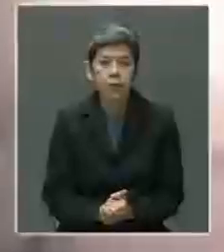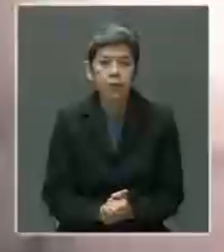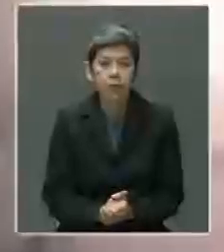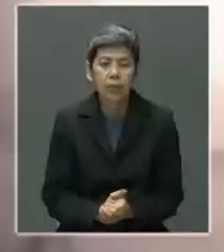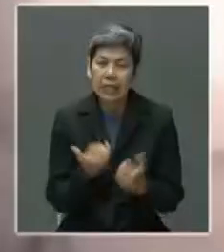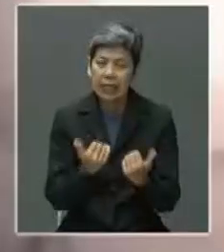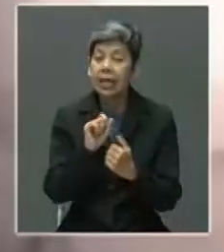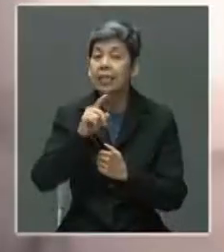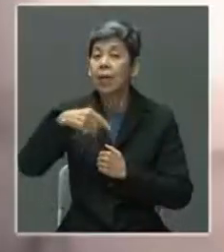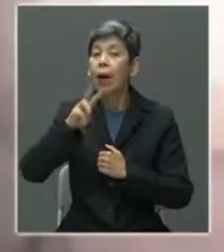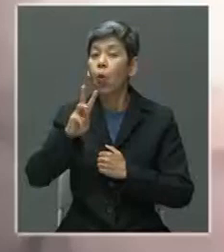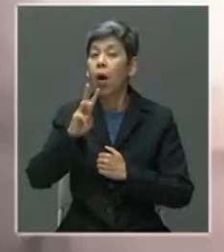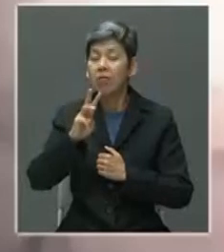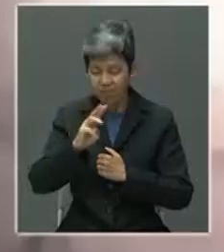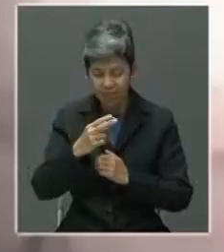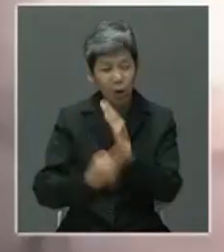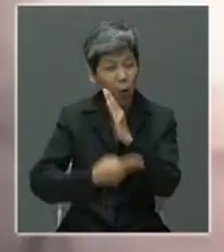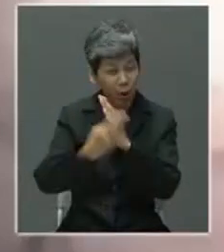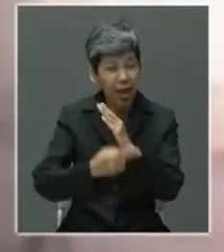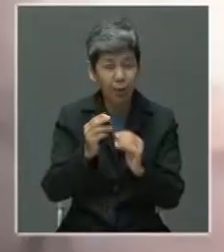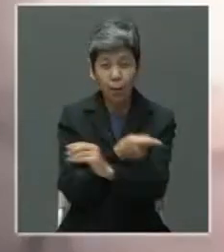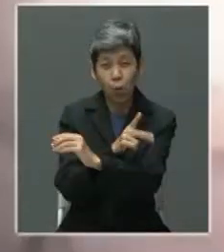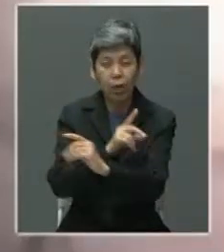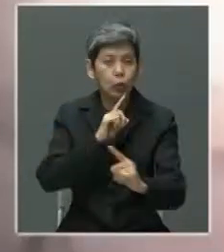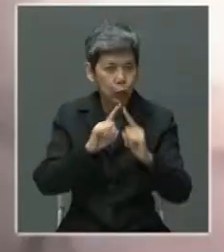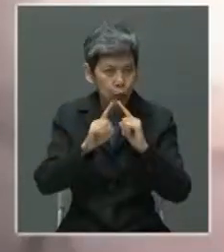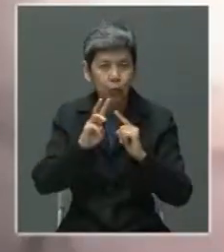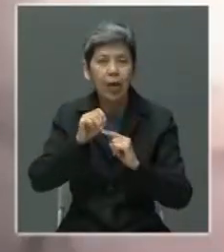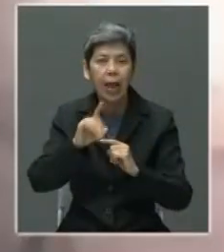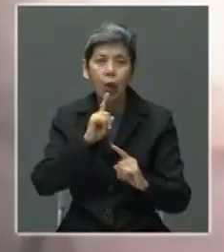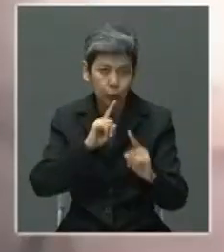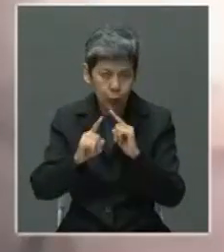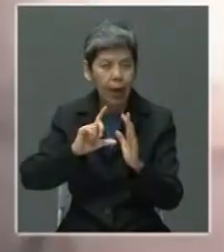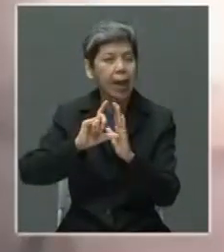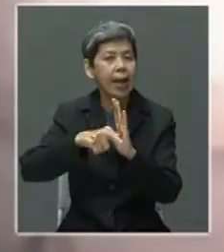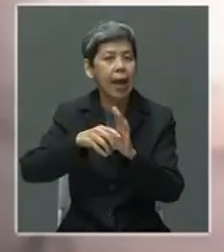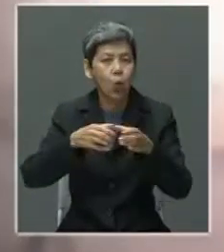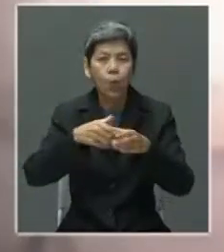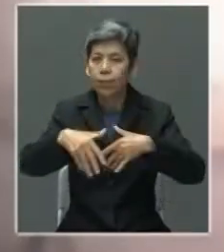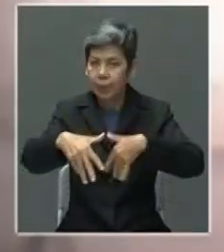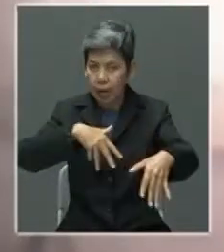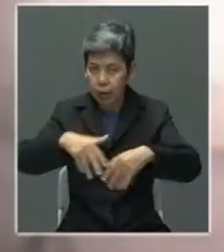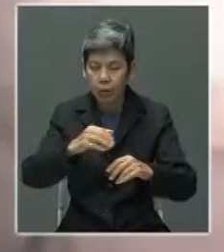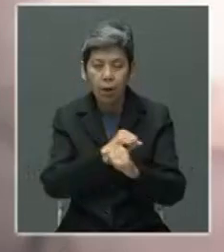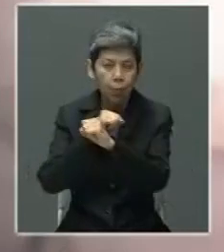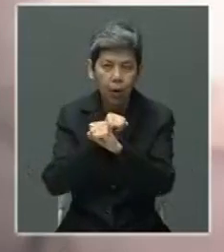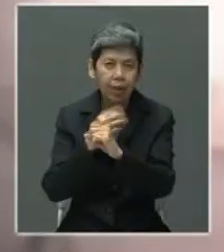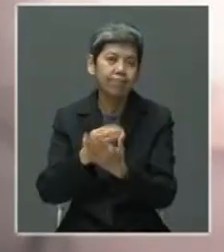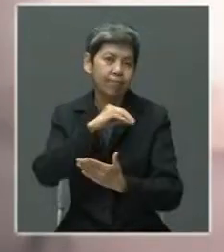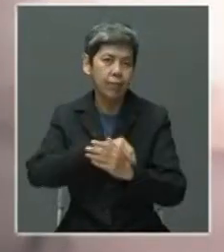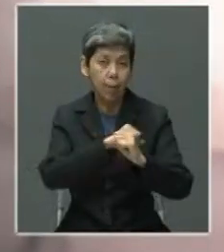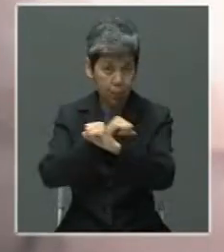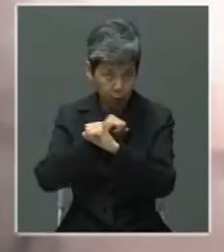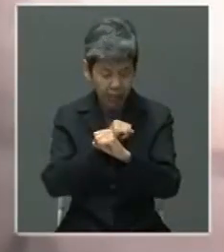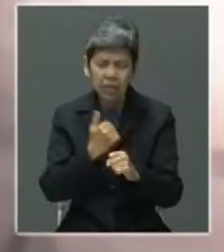กรณีศรีพันวาที่เกิดขึ้นนี่เองนะครับพูดคุยเพิ่มเติมกับคุณวีระสมความคิดเลขาธิการเครือข่ายประชาชนต่อต้านคอร์รัปชันกันหน่อยนะครับ